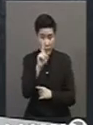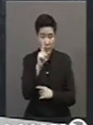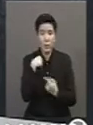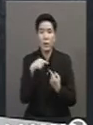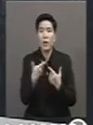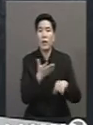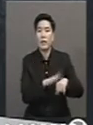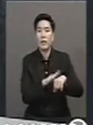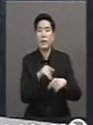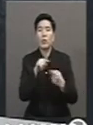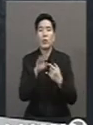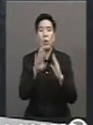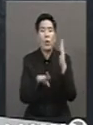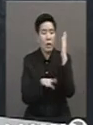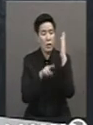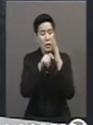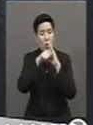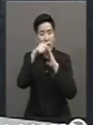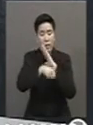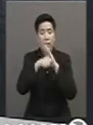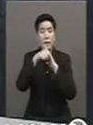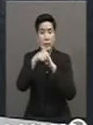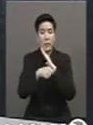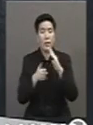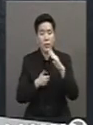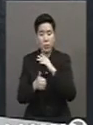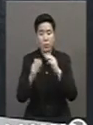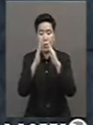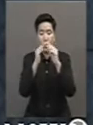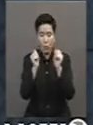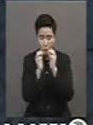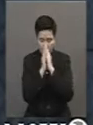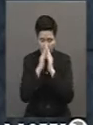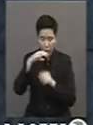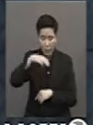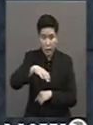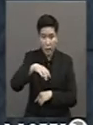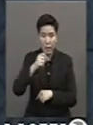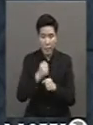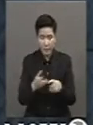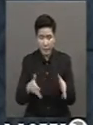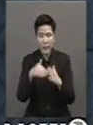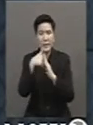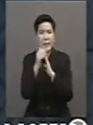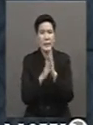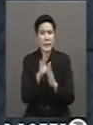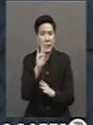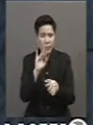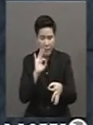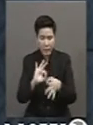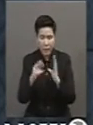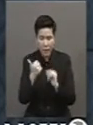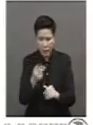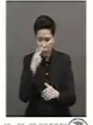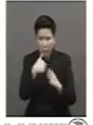ส่วนคุณผู้ชมไปที่จังหวัดนครราชสีมาไปที่วัดหนองจบกไปดูการสร้างเมน7สีนะคะถ้าเห็นแล้วต้องบอกว่